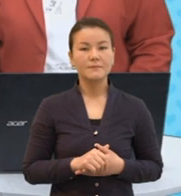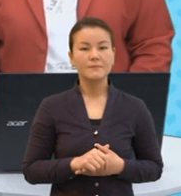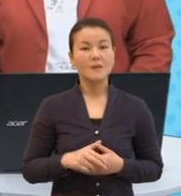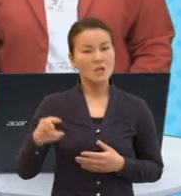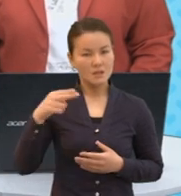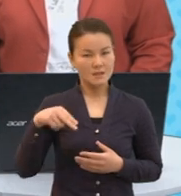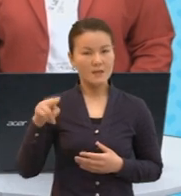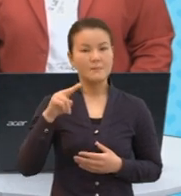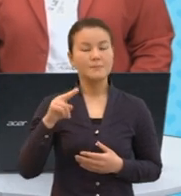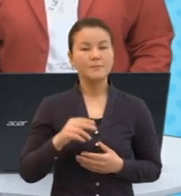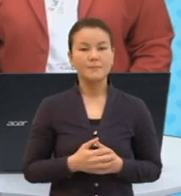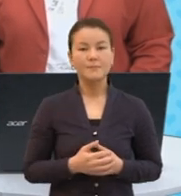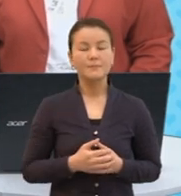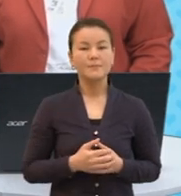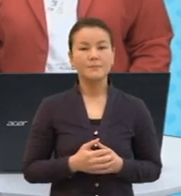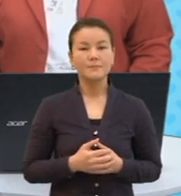Д,